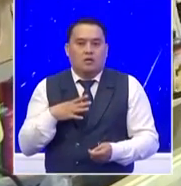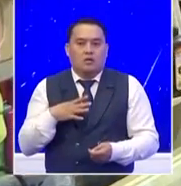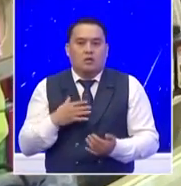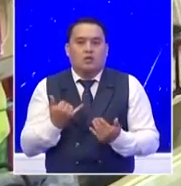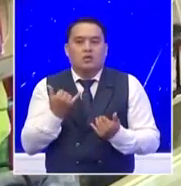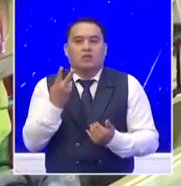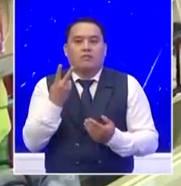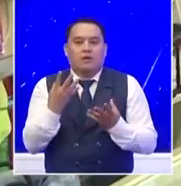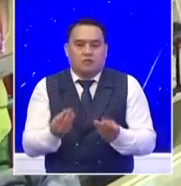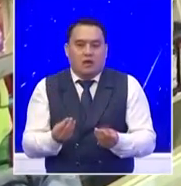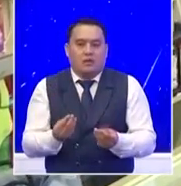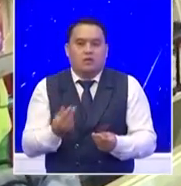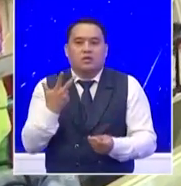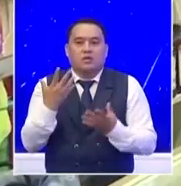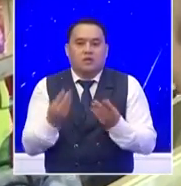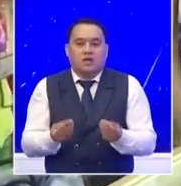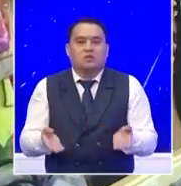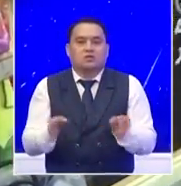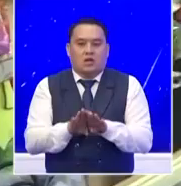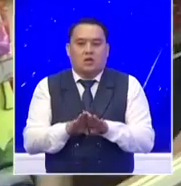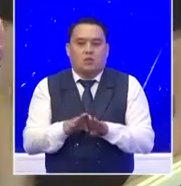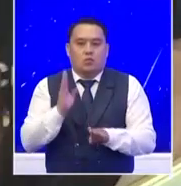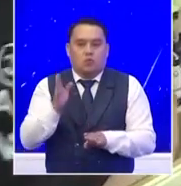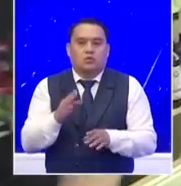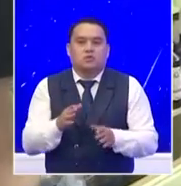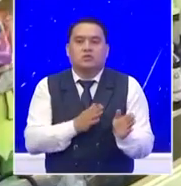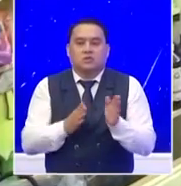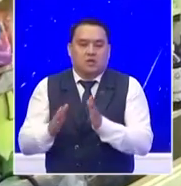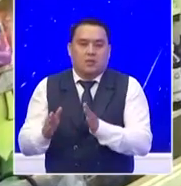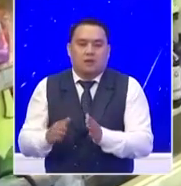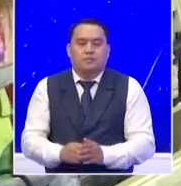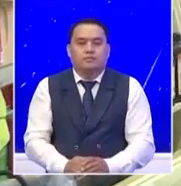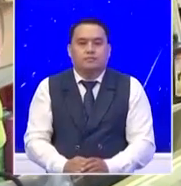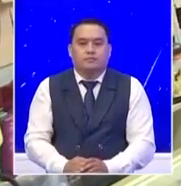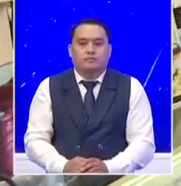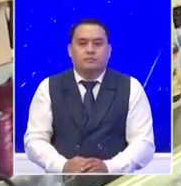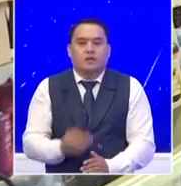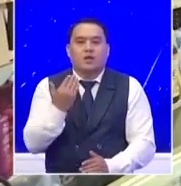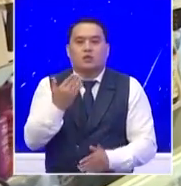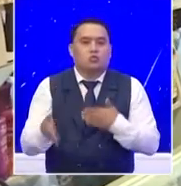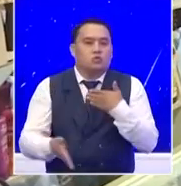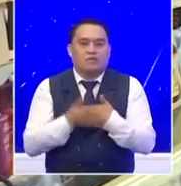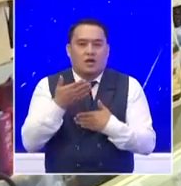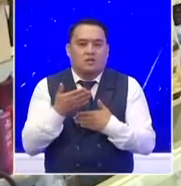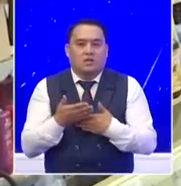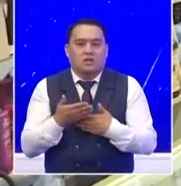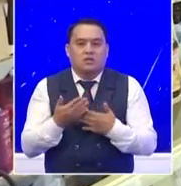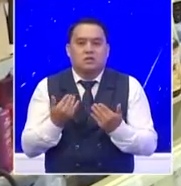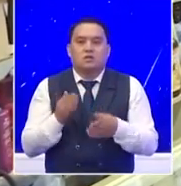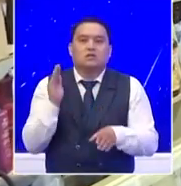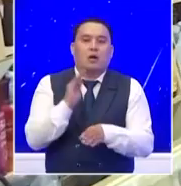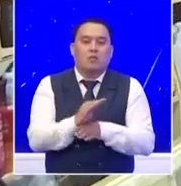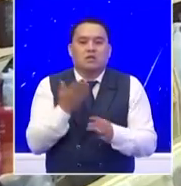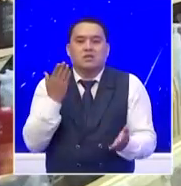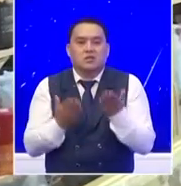Все, 2-3 дня будут они закрыты. Вот осылай система бізде. Это уже наказание у них внутреннее болсын. Теперь дополнительно,